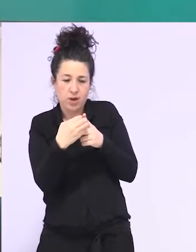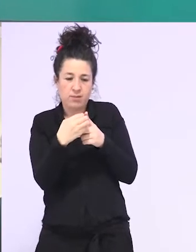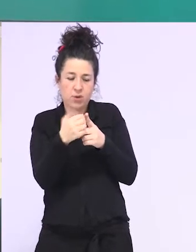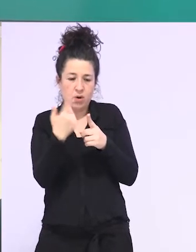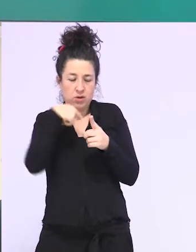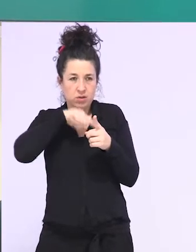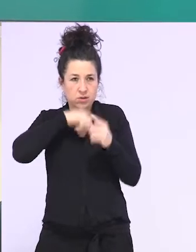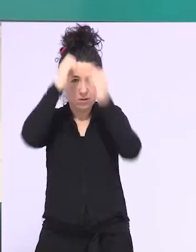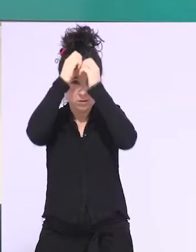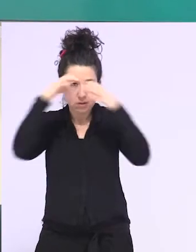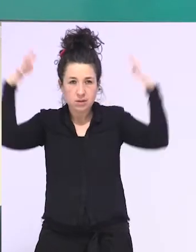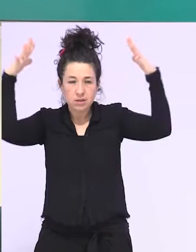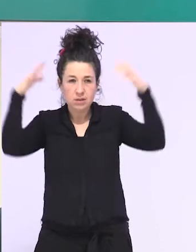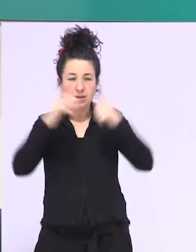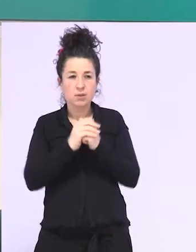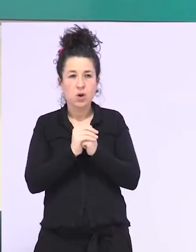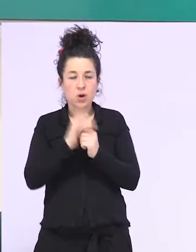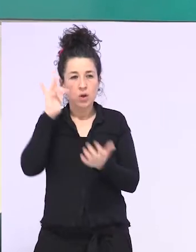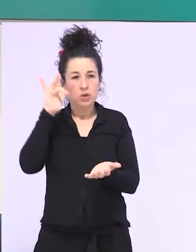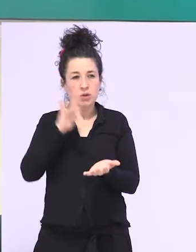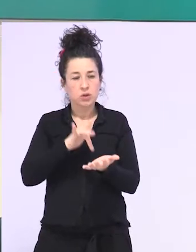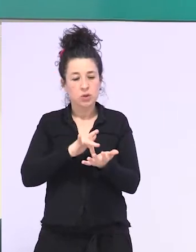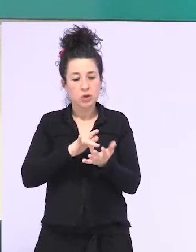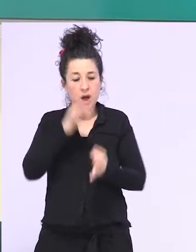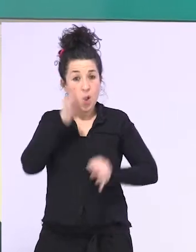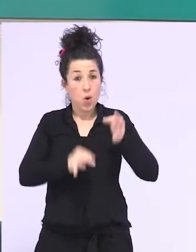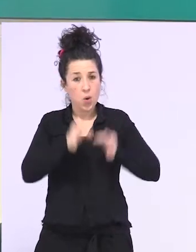eraso bat epaitzerakoan aktibatzen deguna, ez?